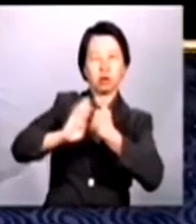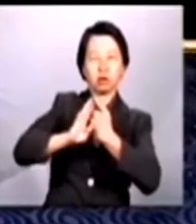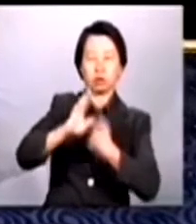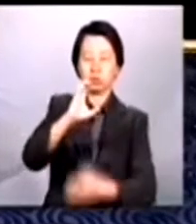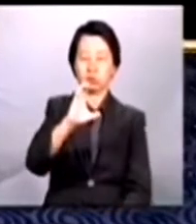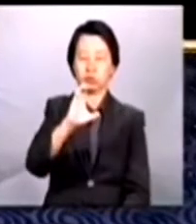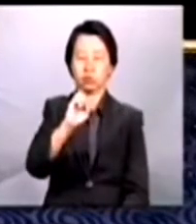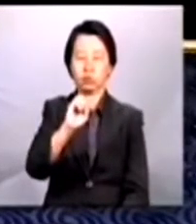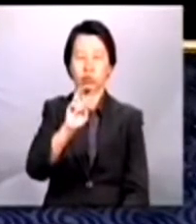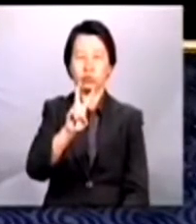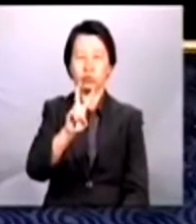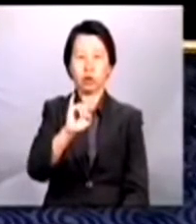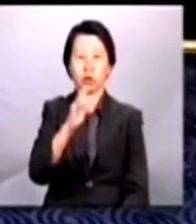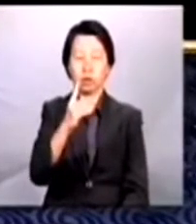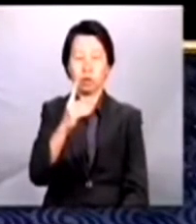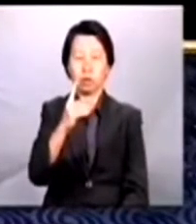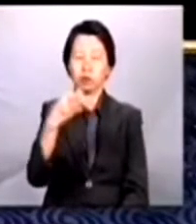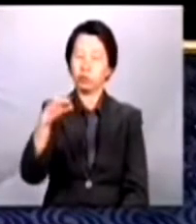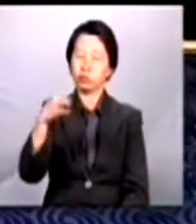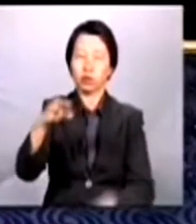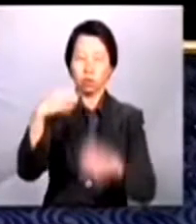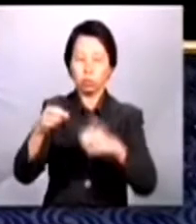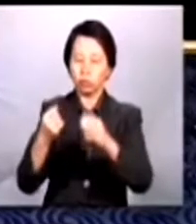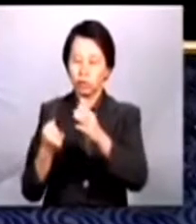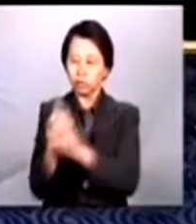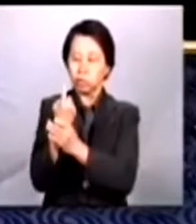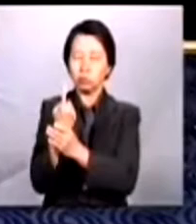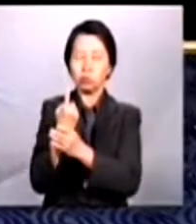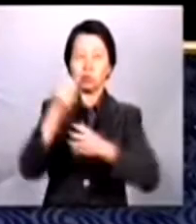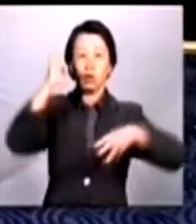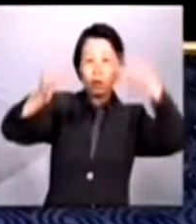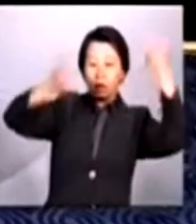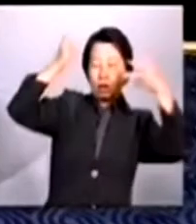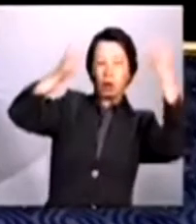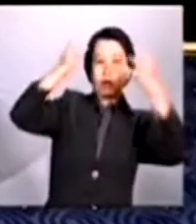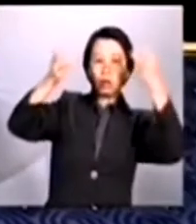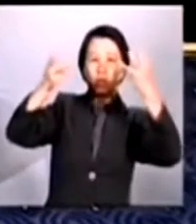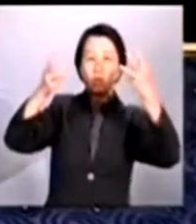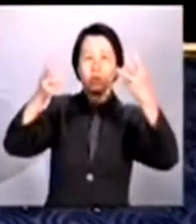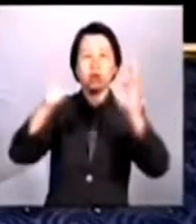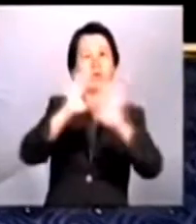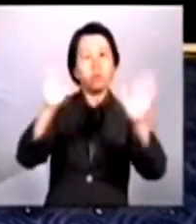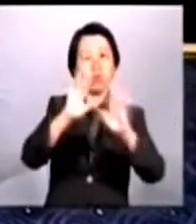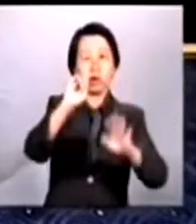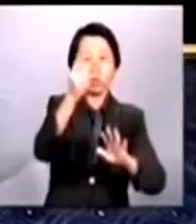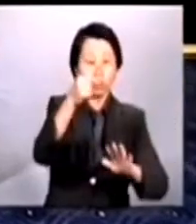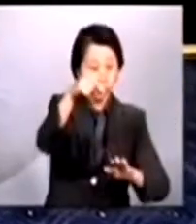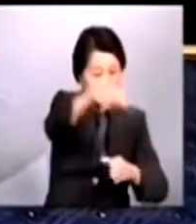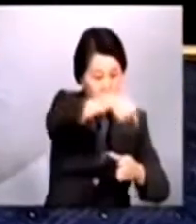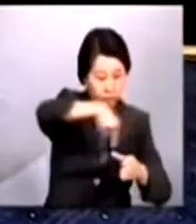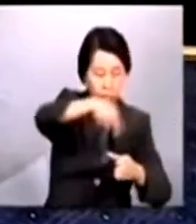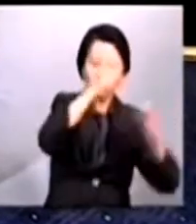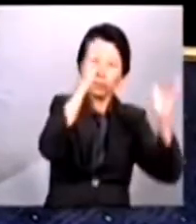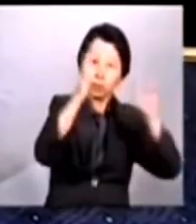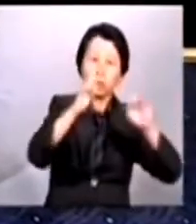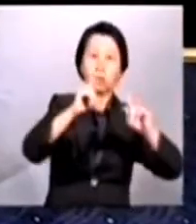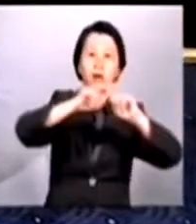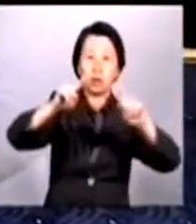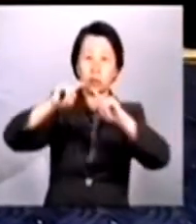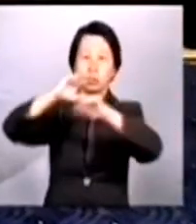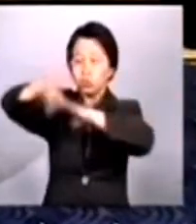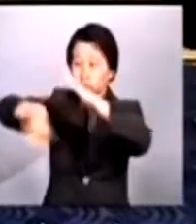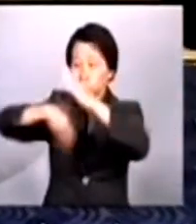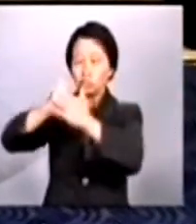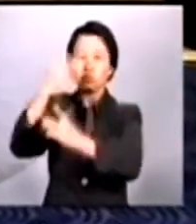komit 19 yang telah pun menimbulkan kebimbangan Bukan saja di Malaysia malahan di